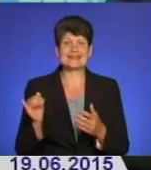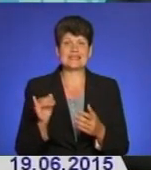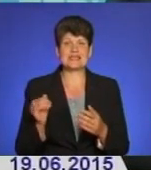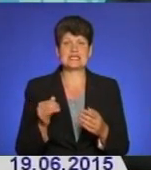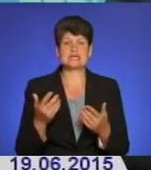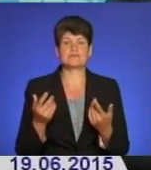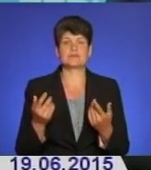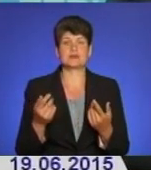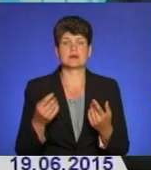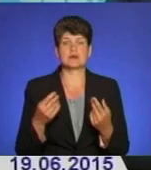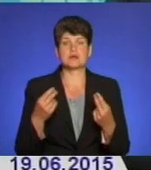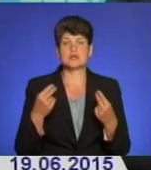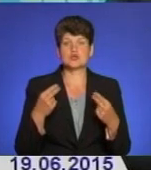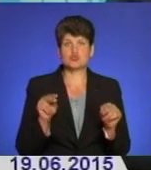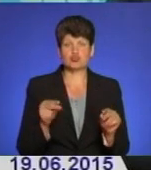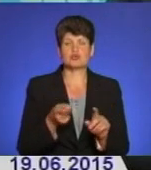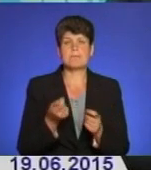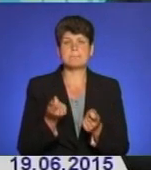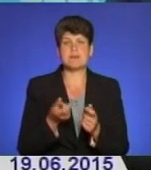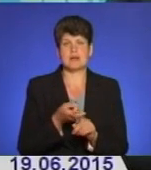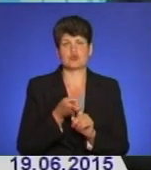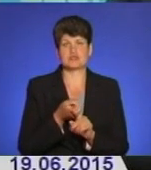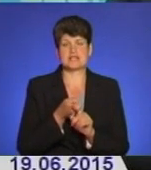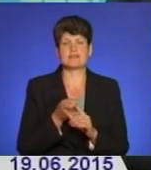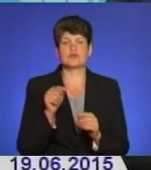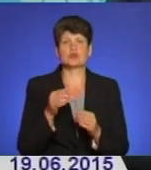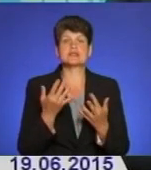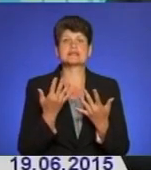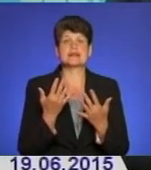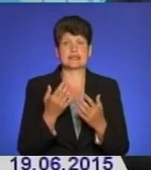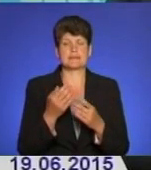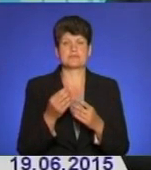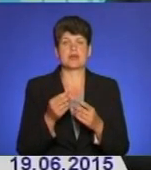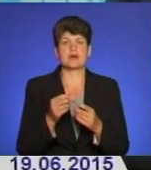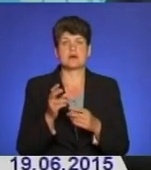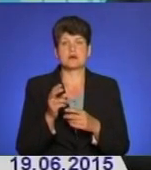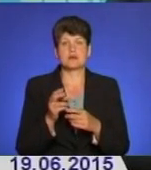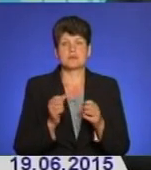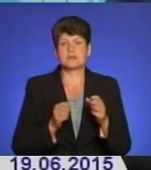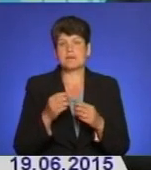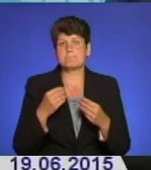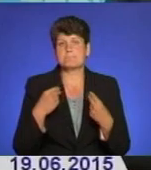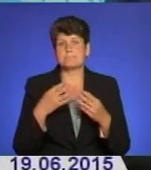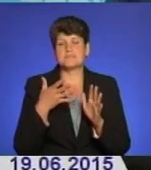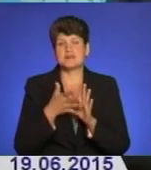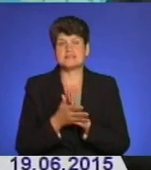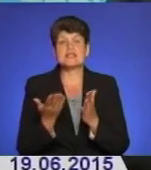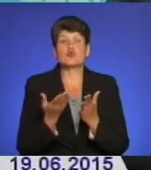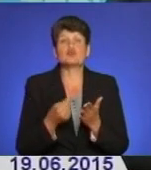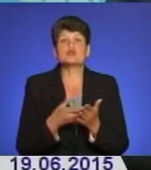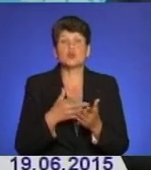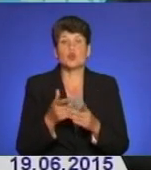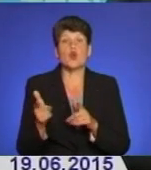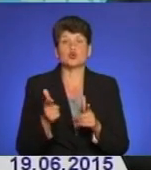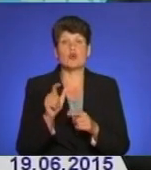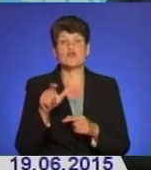нас дуже мало залежать від того, скільки виробник тратить. Ціни залежать від того, за яку ціну готові люди